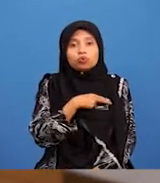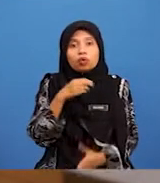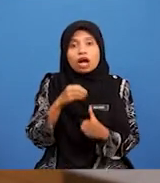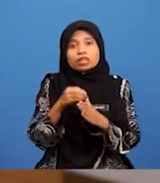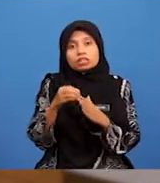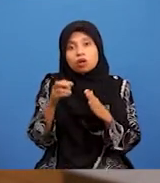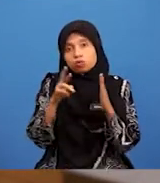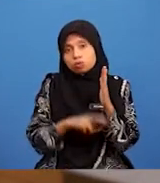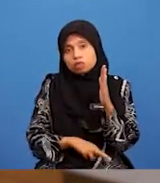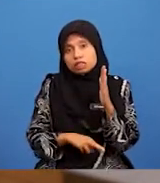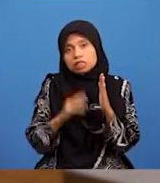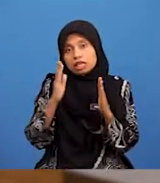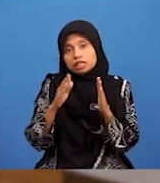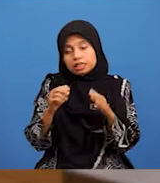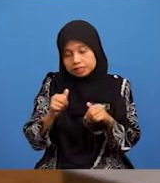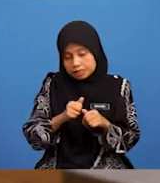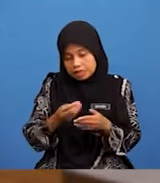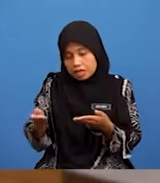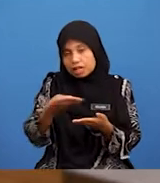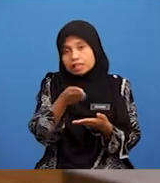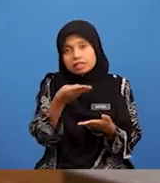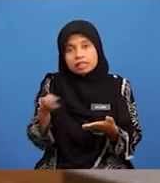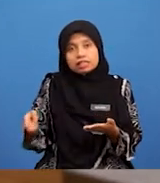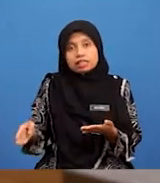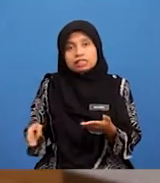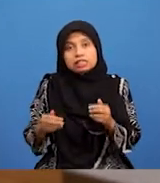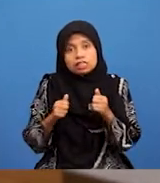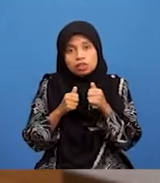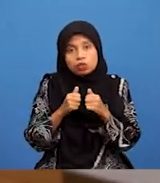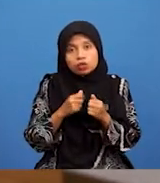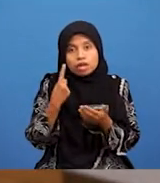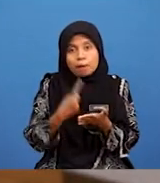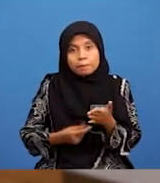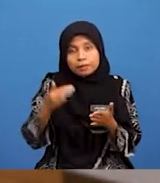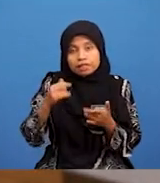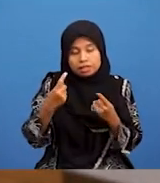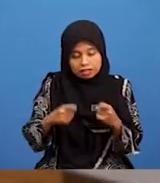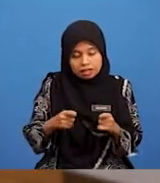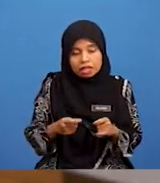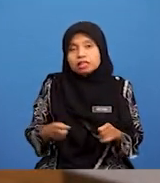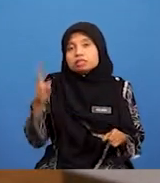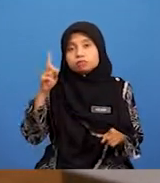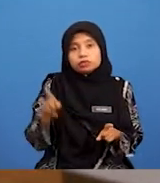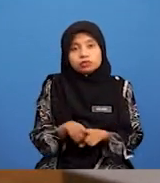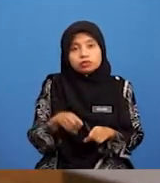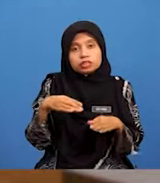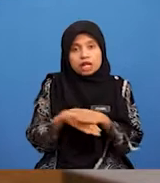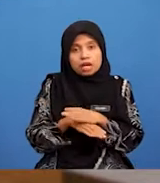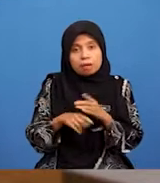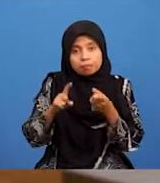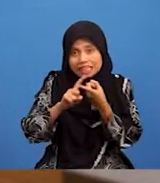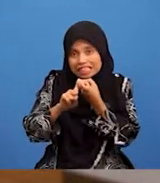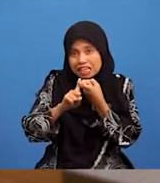Untung atau rugi realisasi akan diagihkan antara perkongsi mengikut apa yang telah dipersetujui dalam